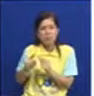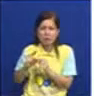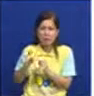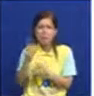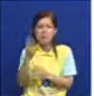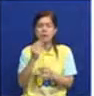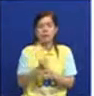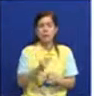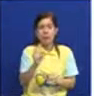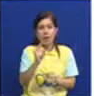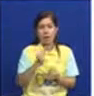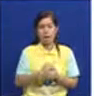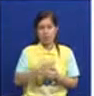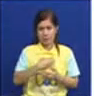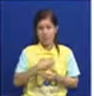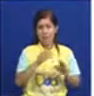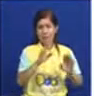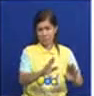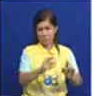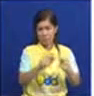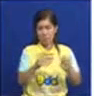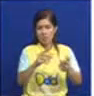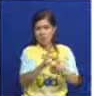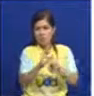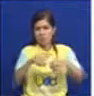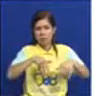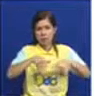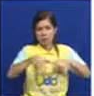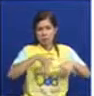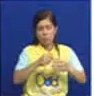นผมอยากให้สังคมหรือประชาชนเนี่ยเข้าใจว่ารัฐบาลเนี่ยพย